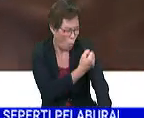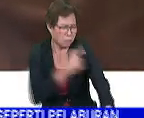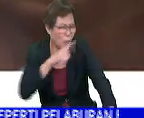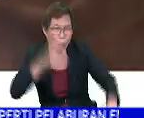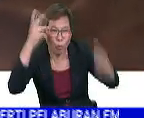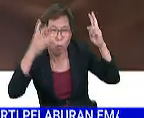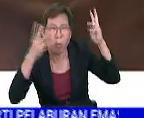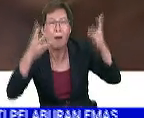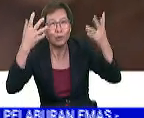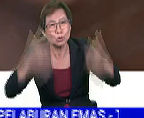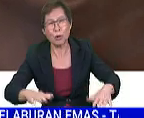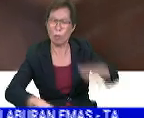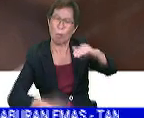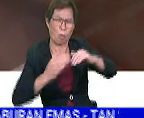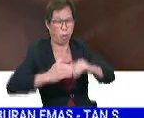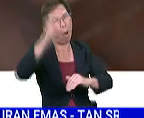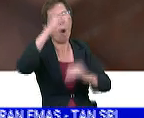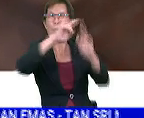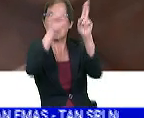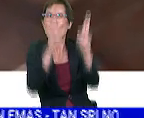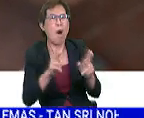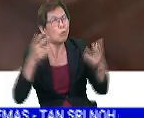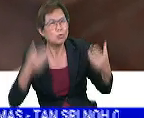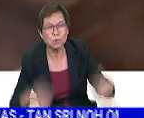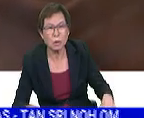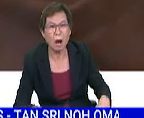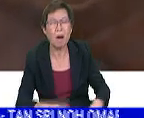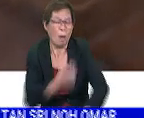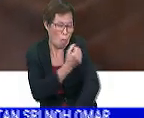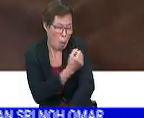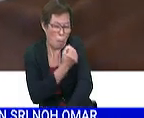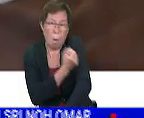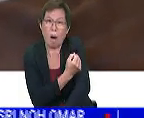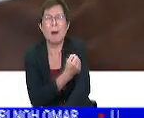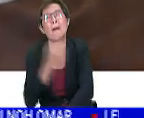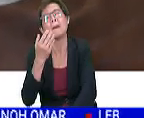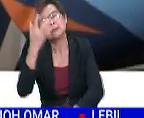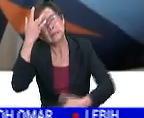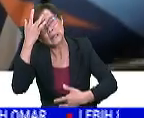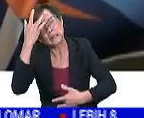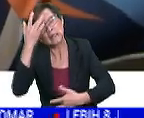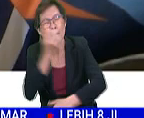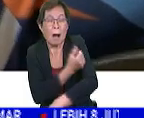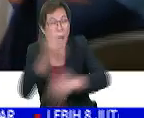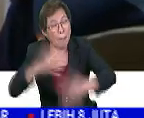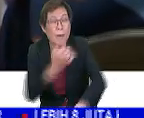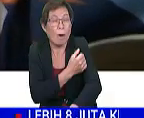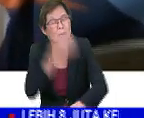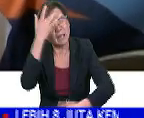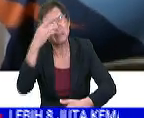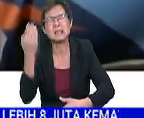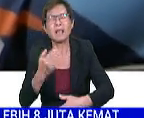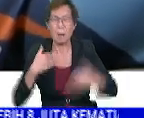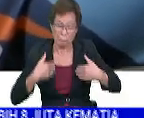tersebut yang telah melepasi fasa ujian kesan selepas pengambilan vaksin adalah perkara normal dan secara tidak langsung menunjukkan